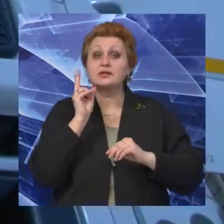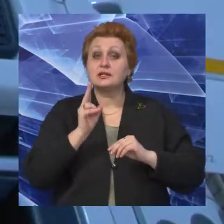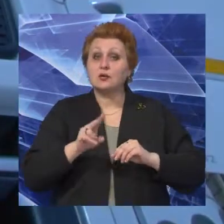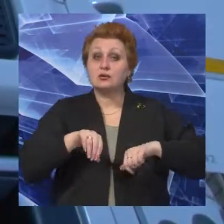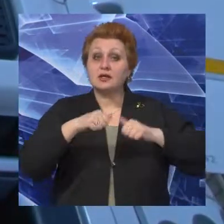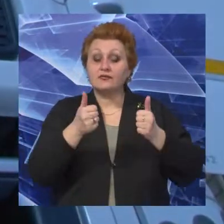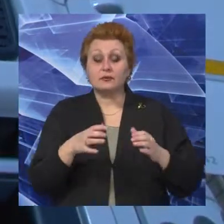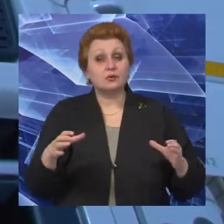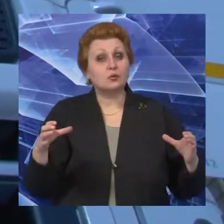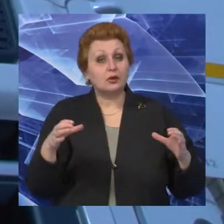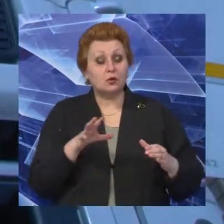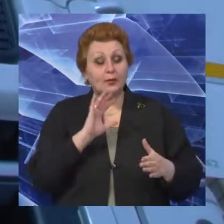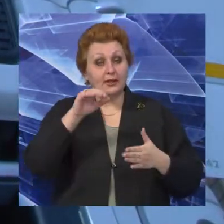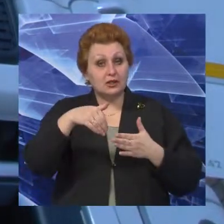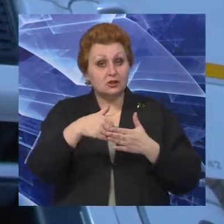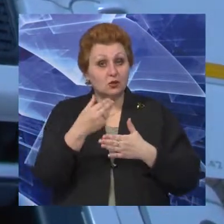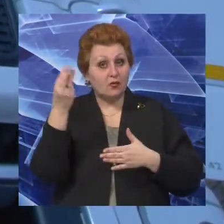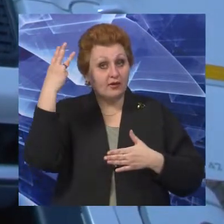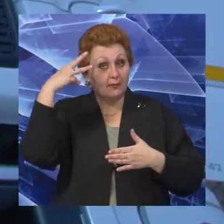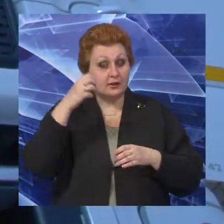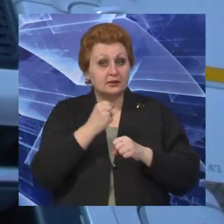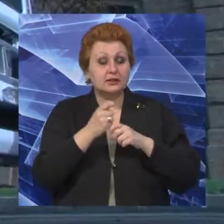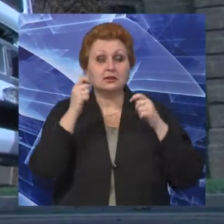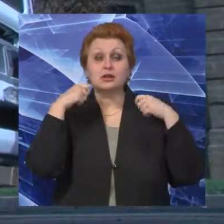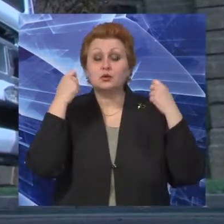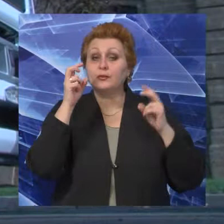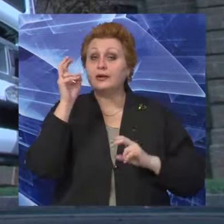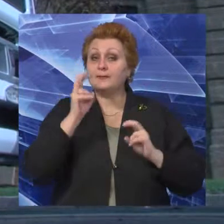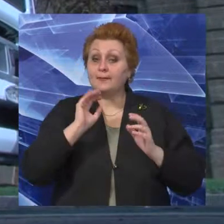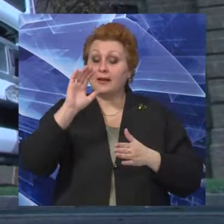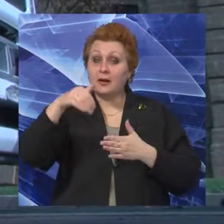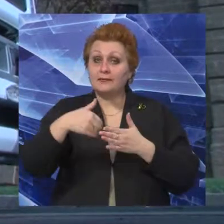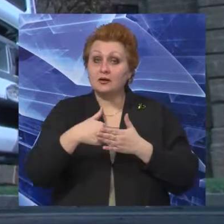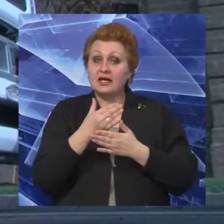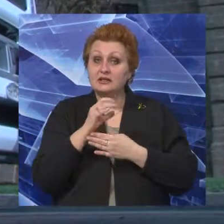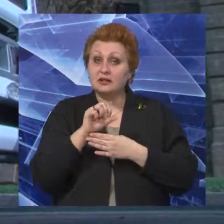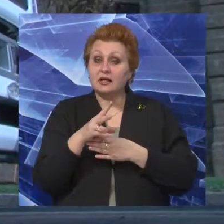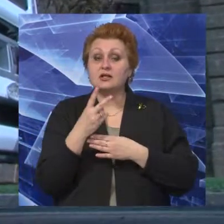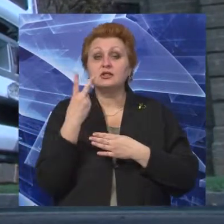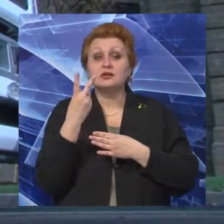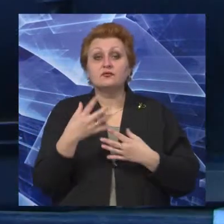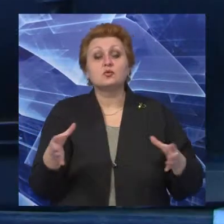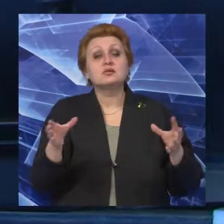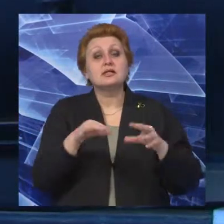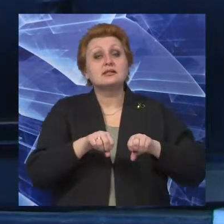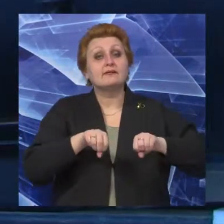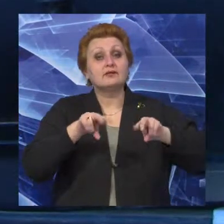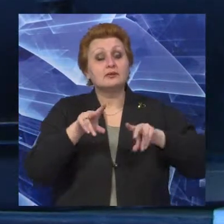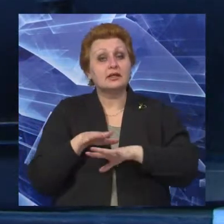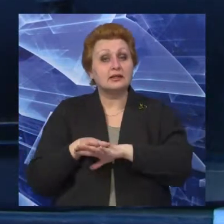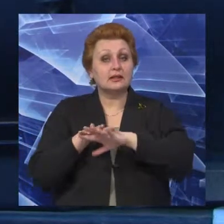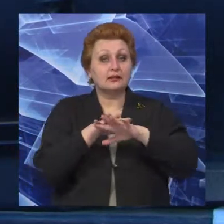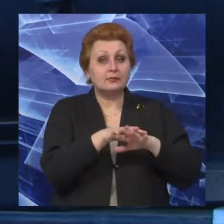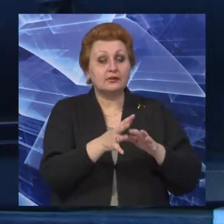финишировала. Сформирована группа авто была из новых моделей, созданных к юбилею завода, обновленного тягача и 2 составов, сконструированных специально